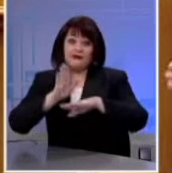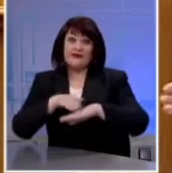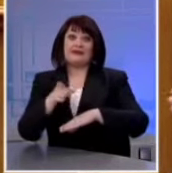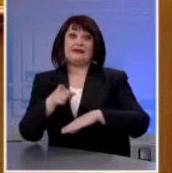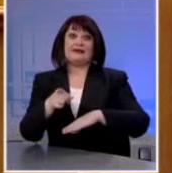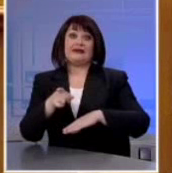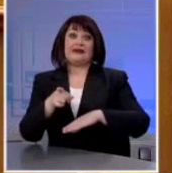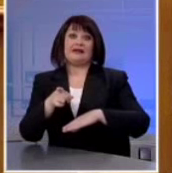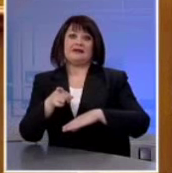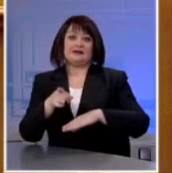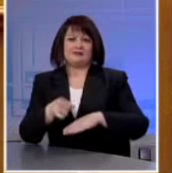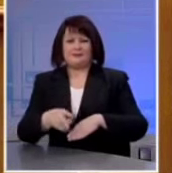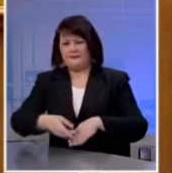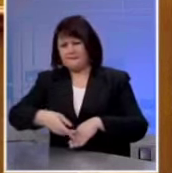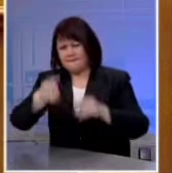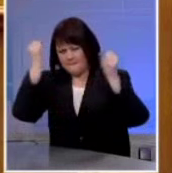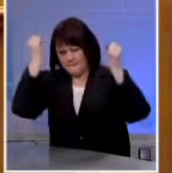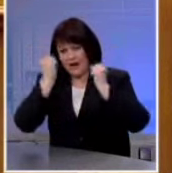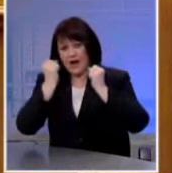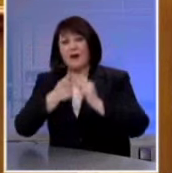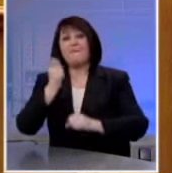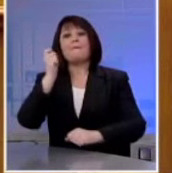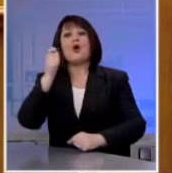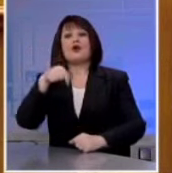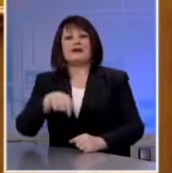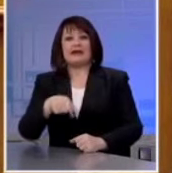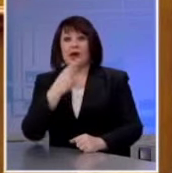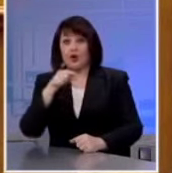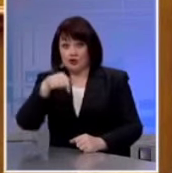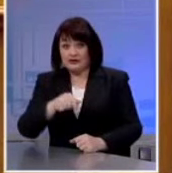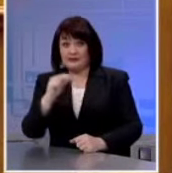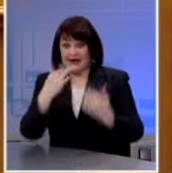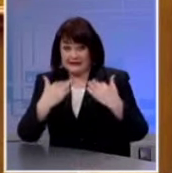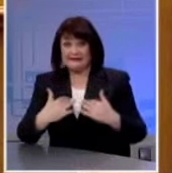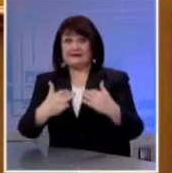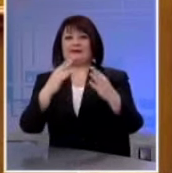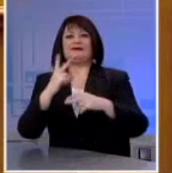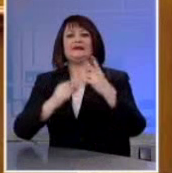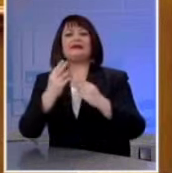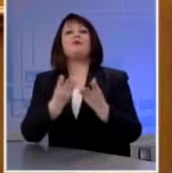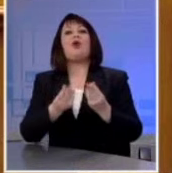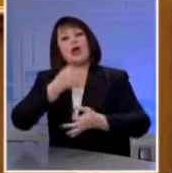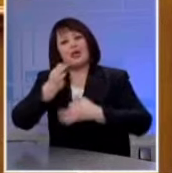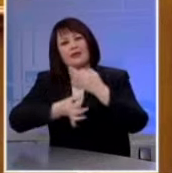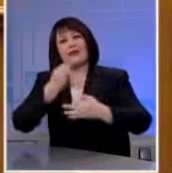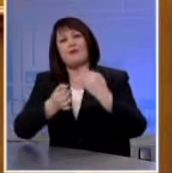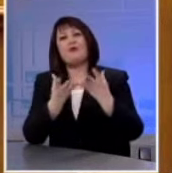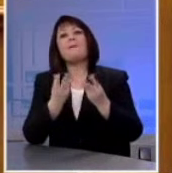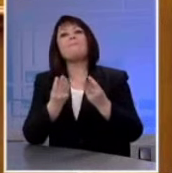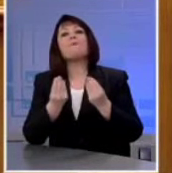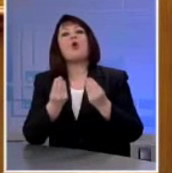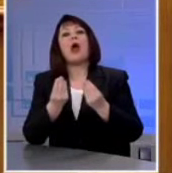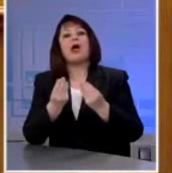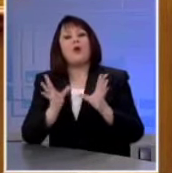πολιτικό στραπάτσο. Γιατί σήμερα σε αυτή τη συνεδρίαση θα υποθούν πολλά, πάρα πολλά και